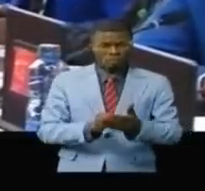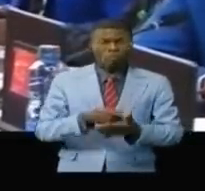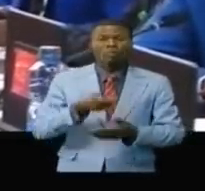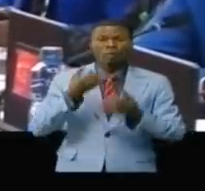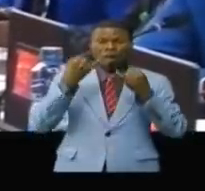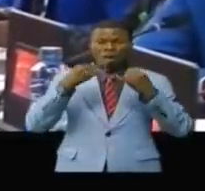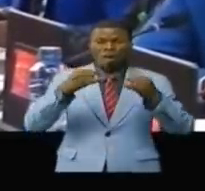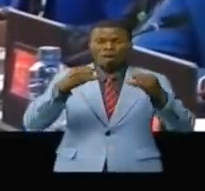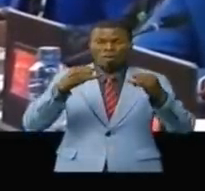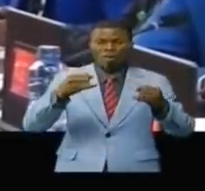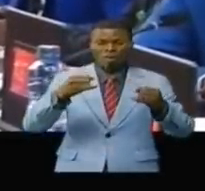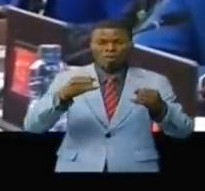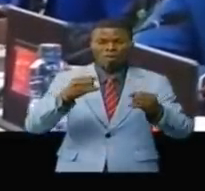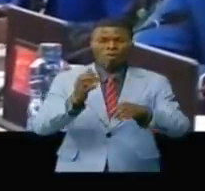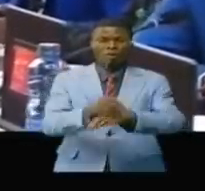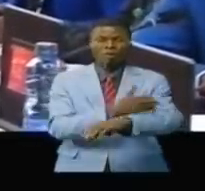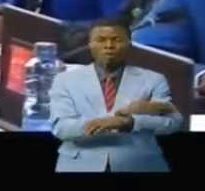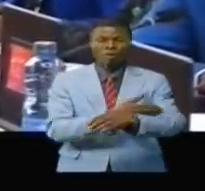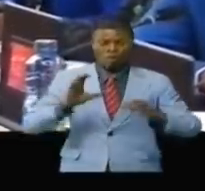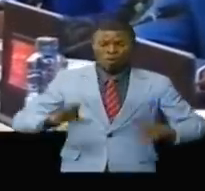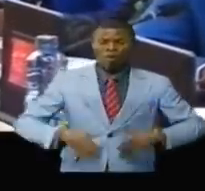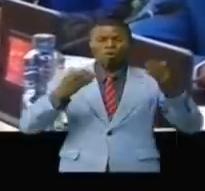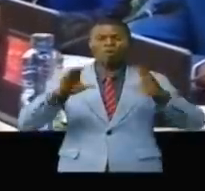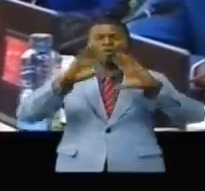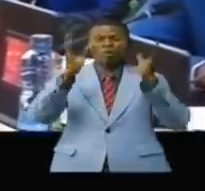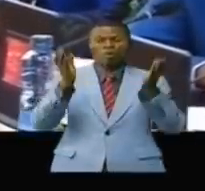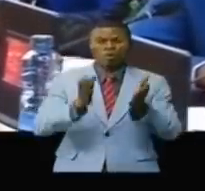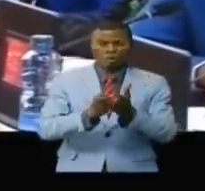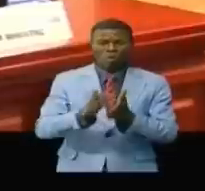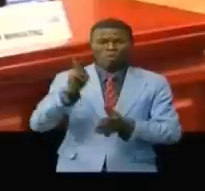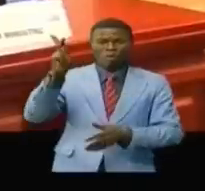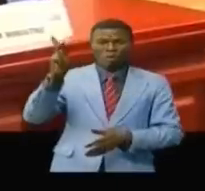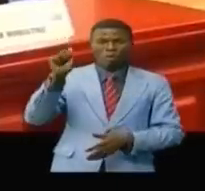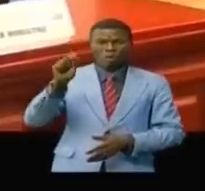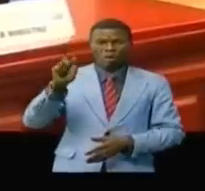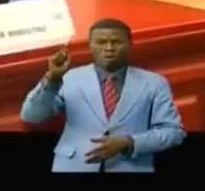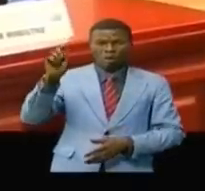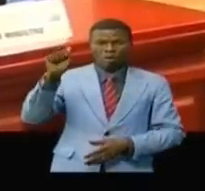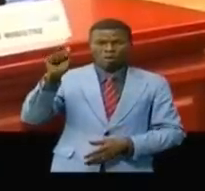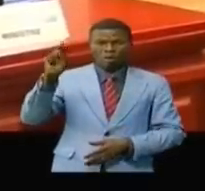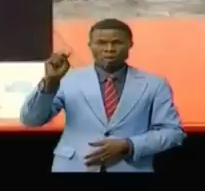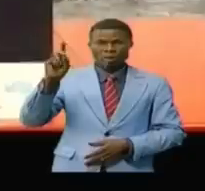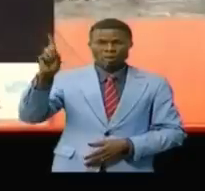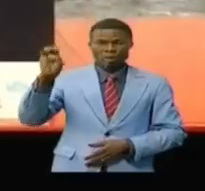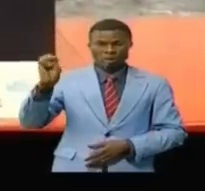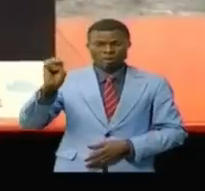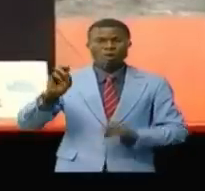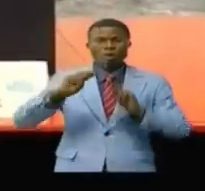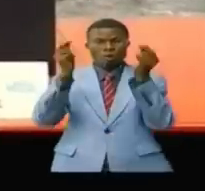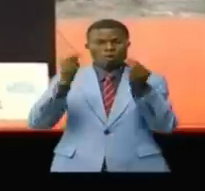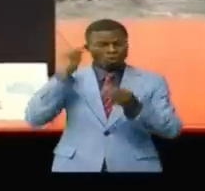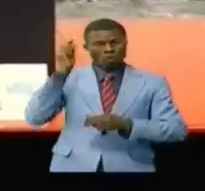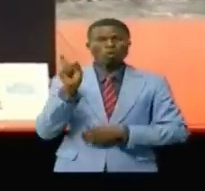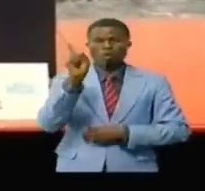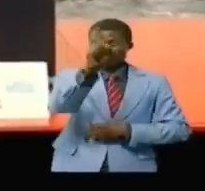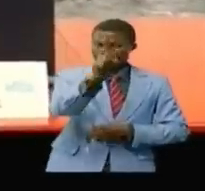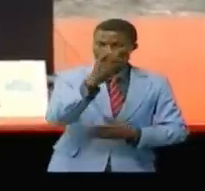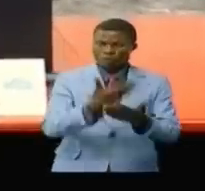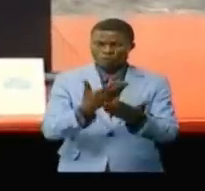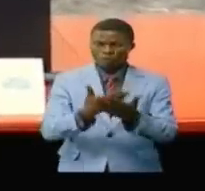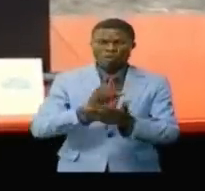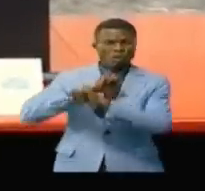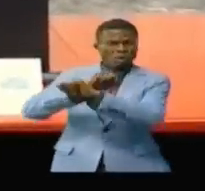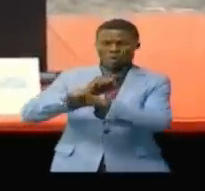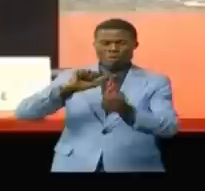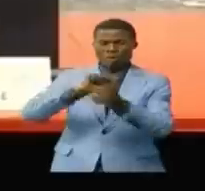informé des tensions communautaires à Katanda. Une délégation gouvernementale devrait s'y rendre bientôt pour prévenir